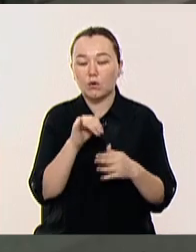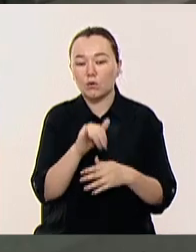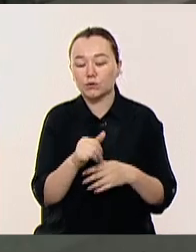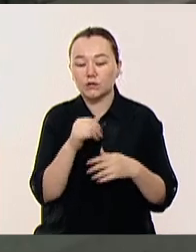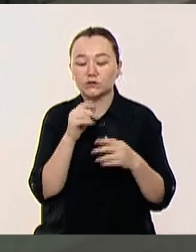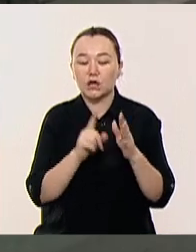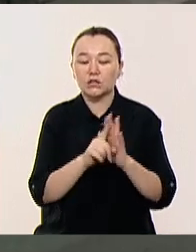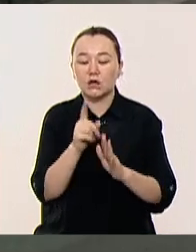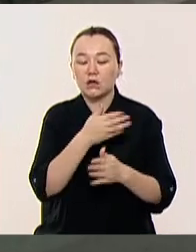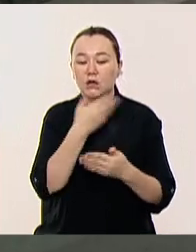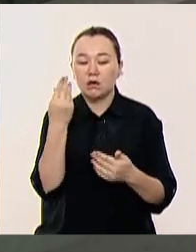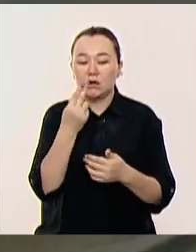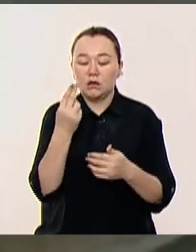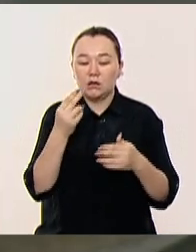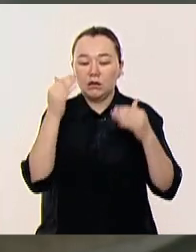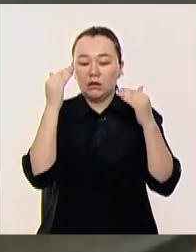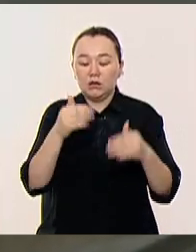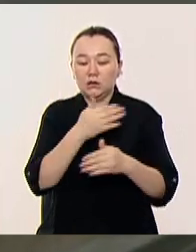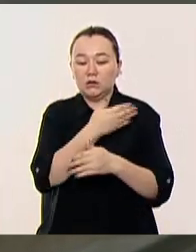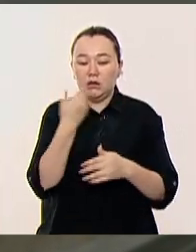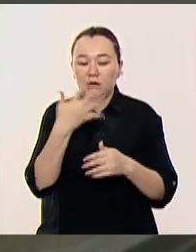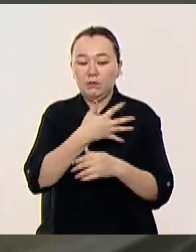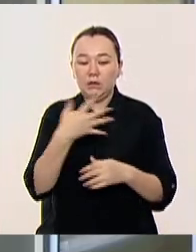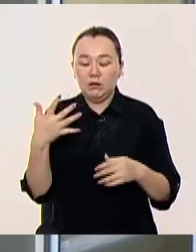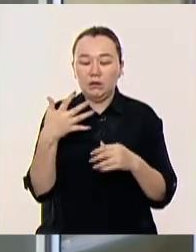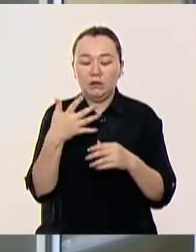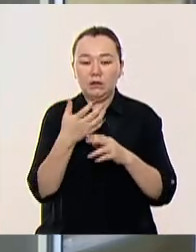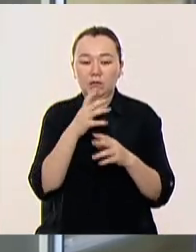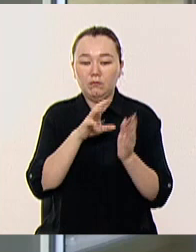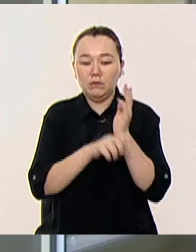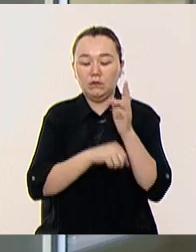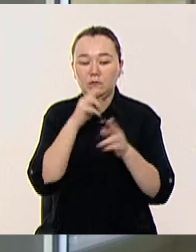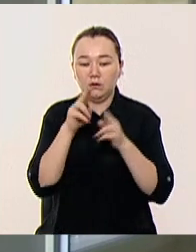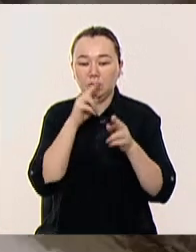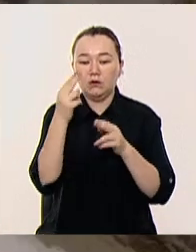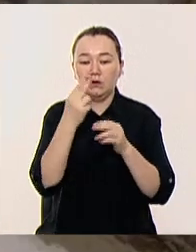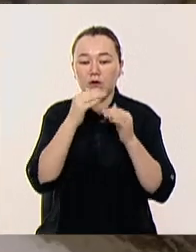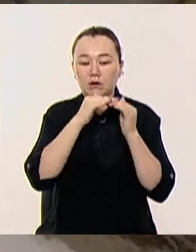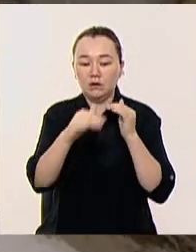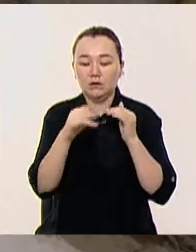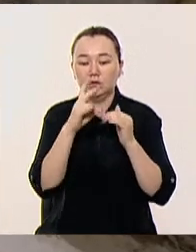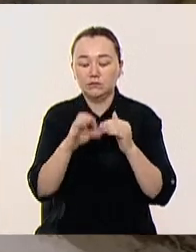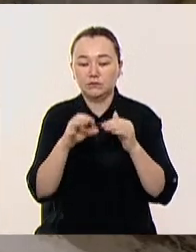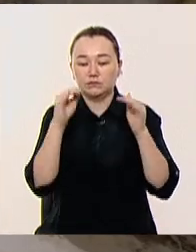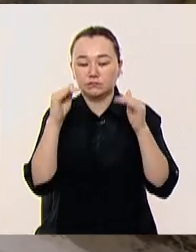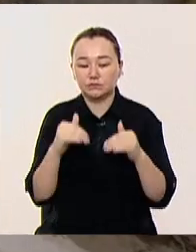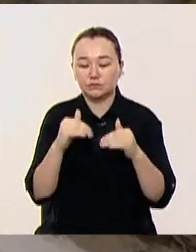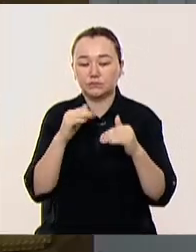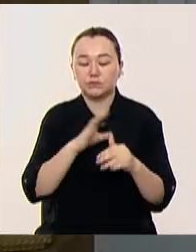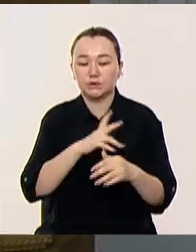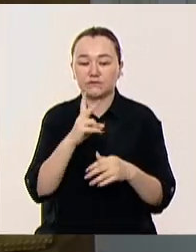изначально отсутствовала бетонная стяжка на перекрытии 5-го этажа. После жалоб ее залили, но от этого прогнулся потолок в